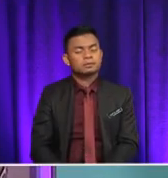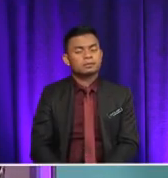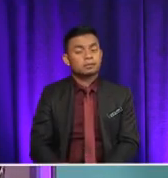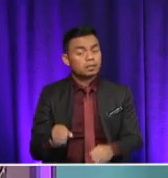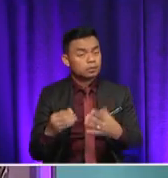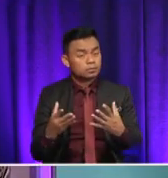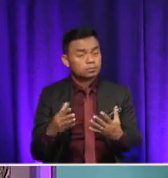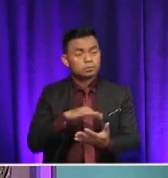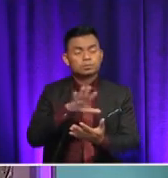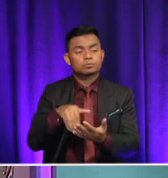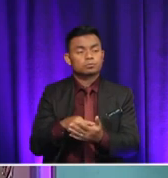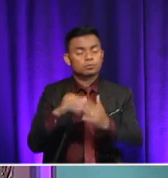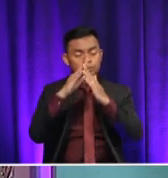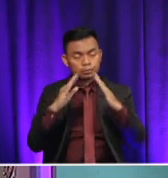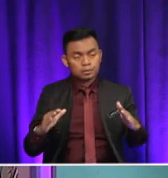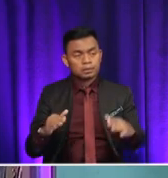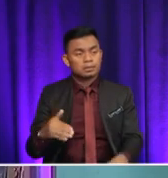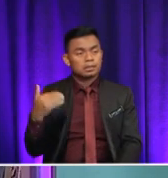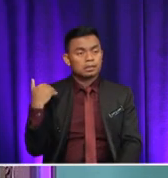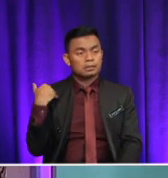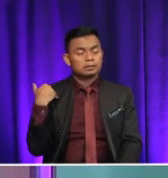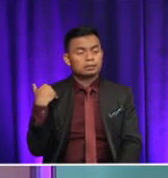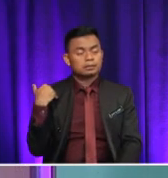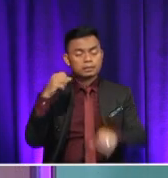rumah sumur rumah